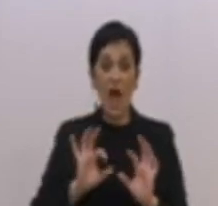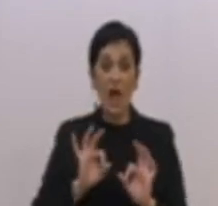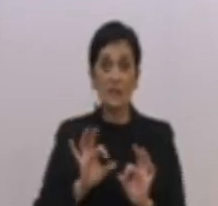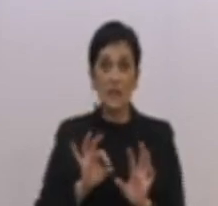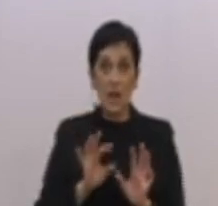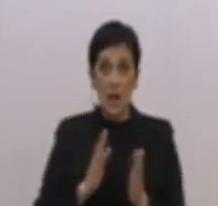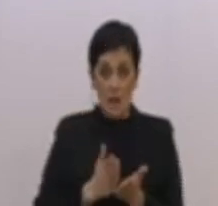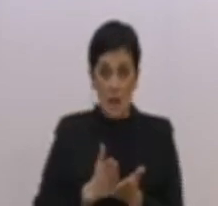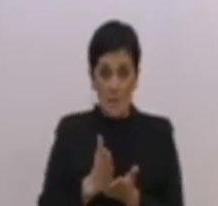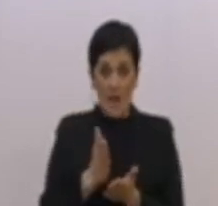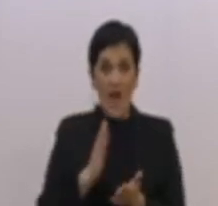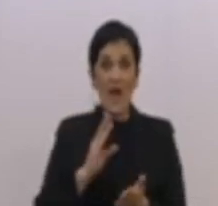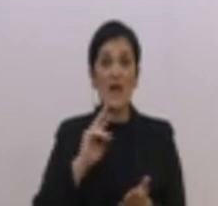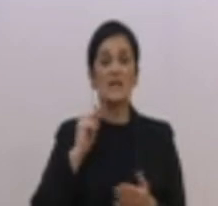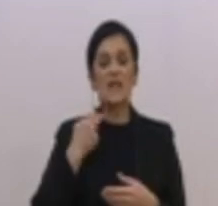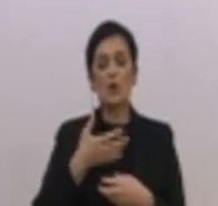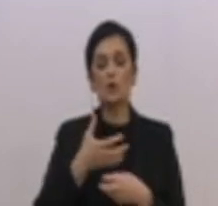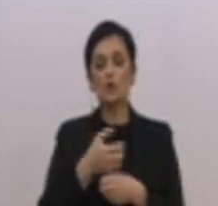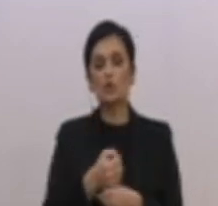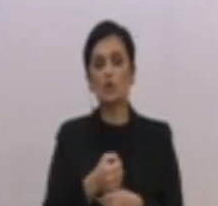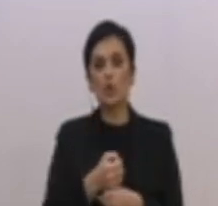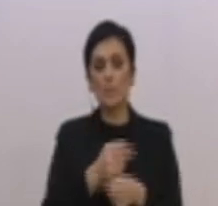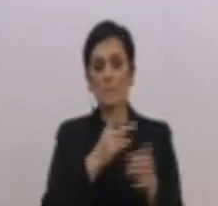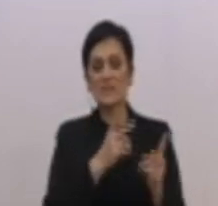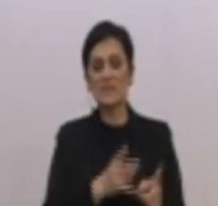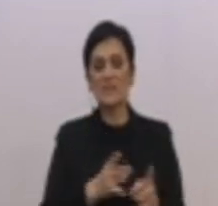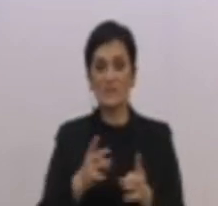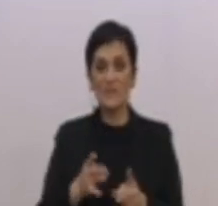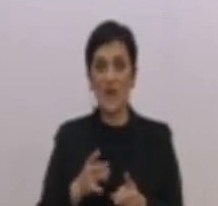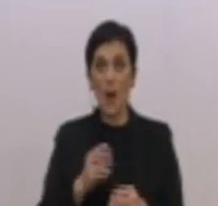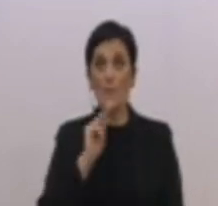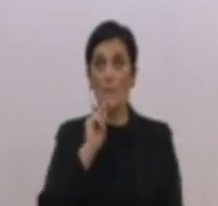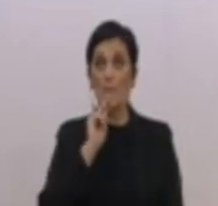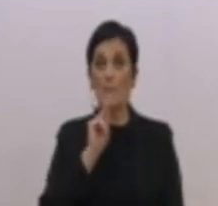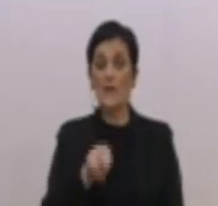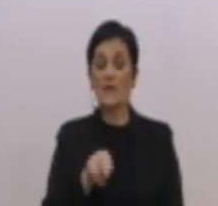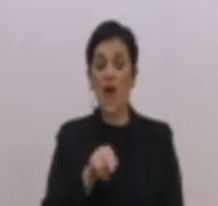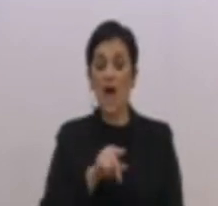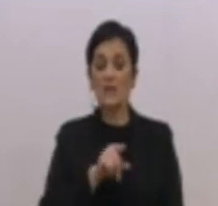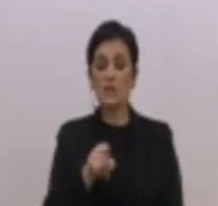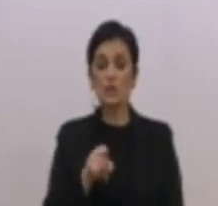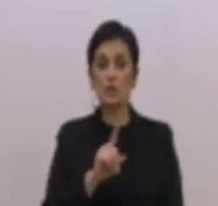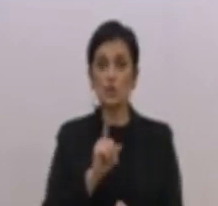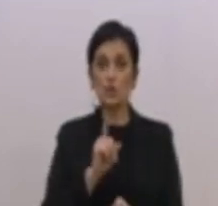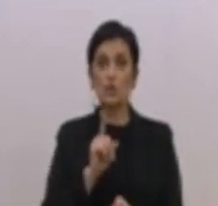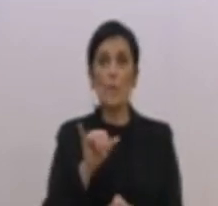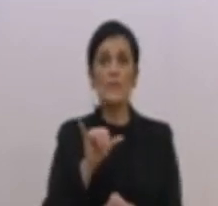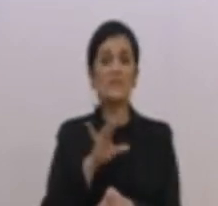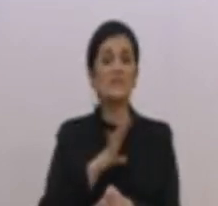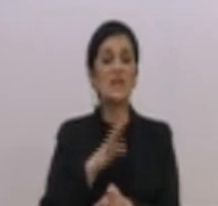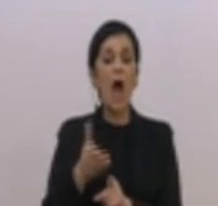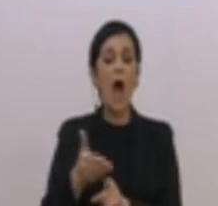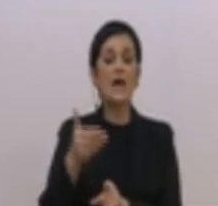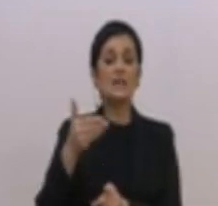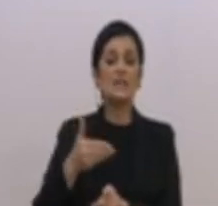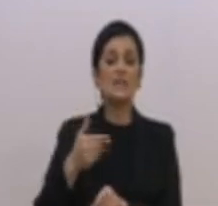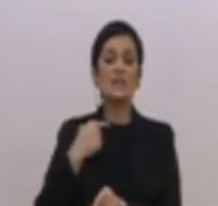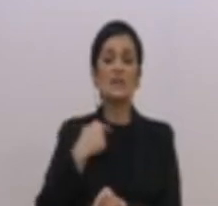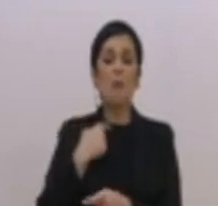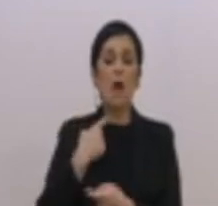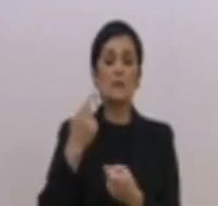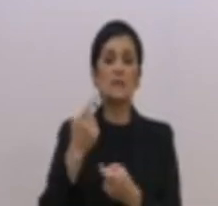მიემართება სექსუალური შევიწროების მსხვერპლებს და ბრალსდებთ იმაში, რომ აქამდე სად იყავით და ხმას რატომ არ